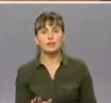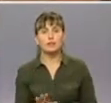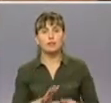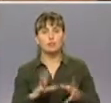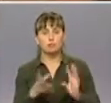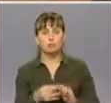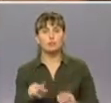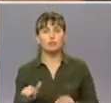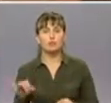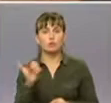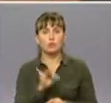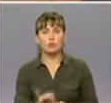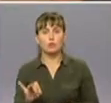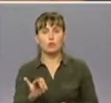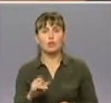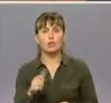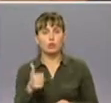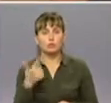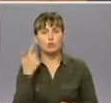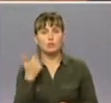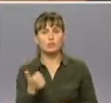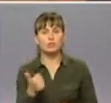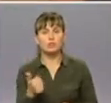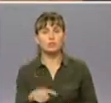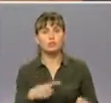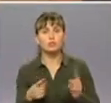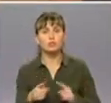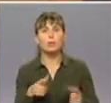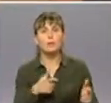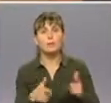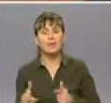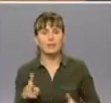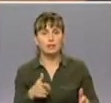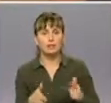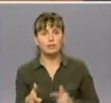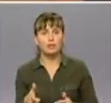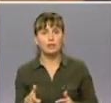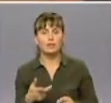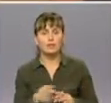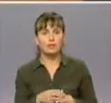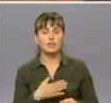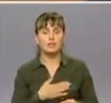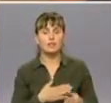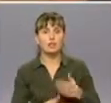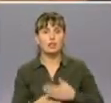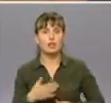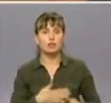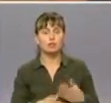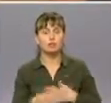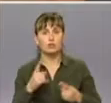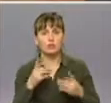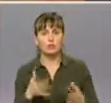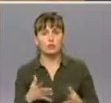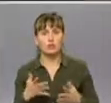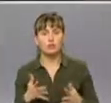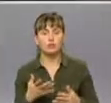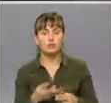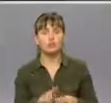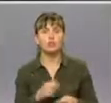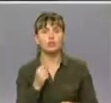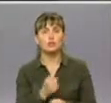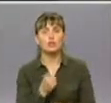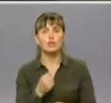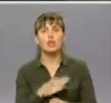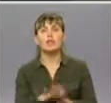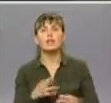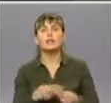он историю нашу очень хорошо знает. Он пришел подготовленным. Вот это нас радует. И, конечно, требует жестко. И это